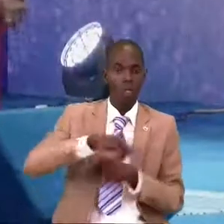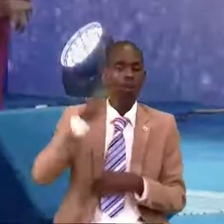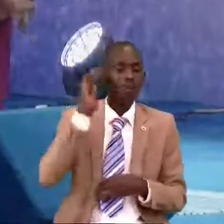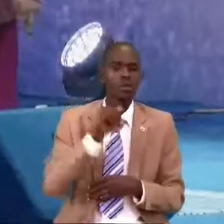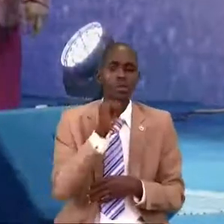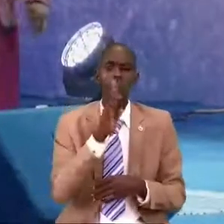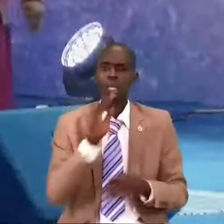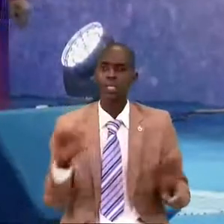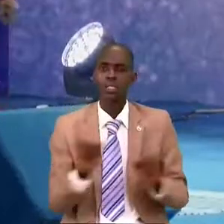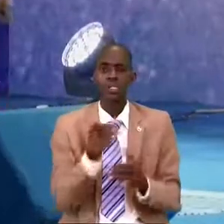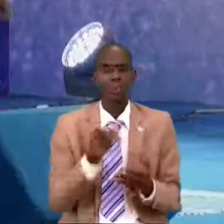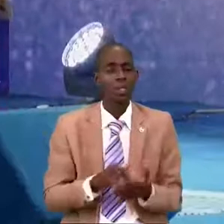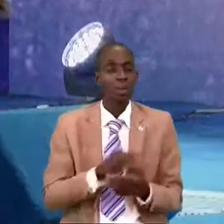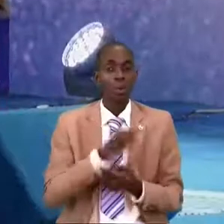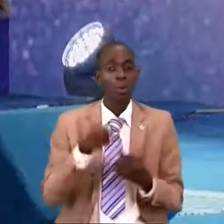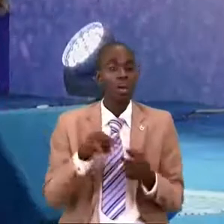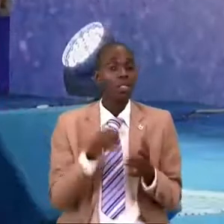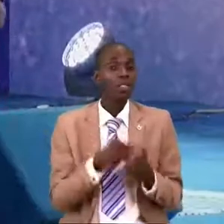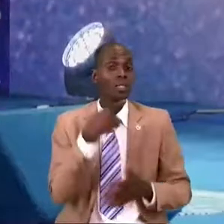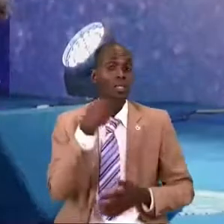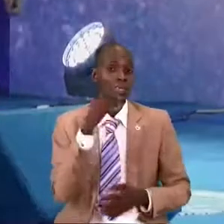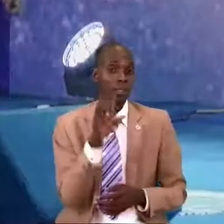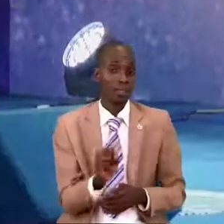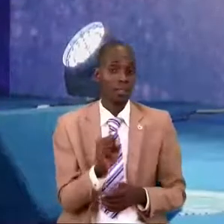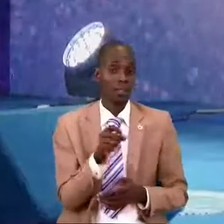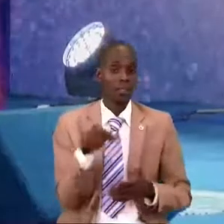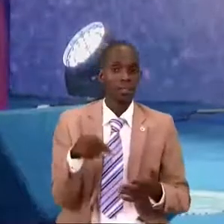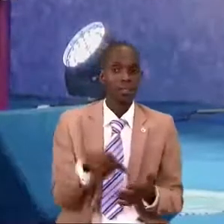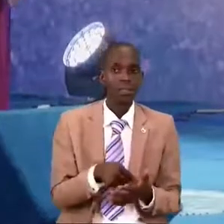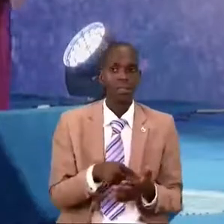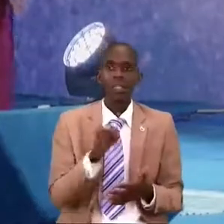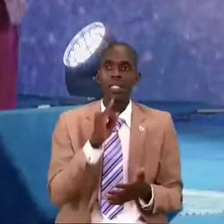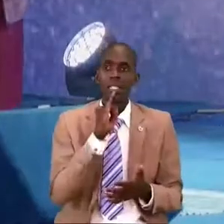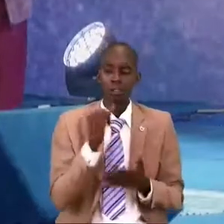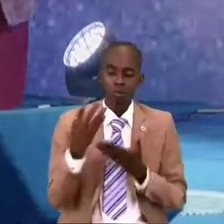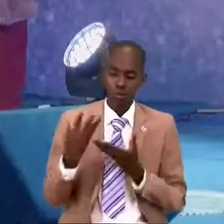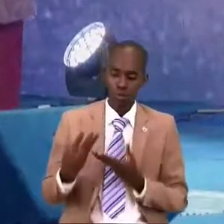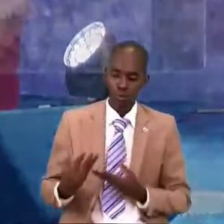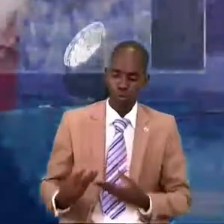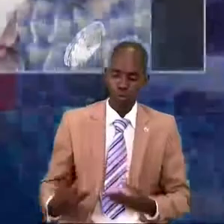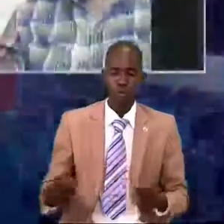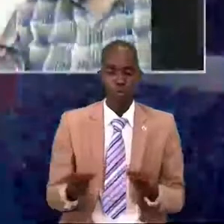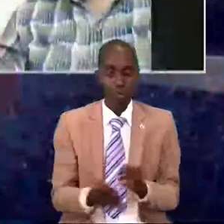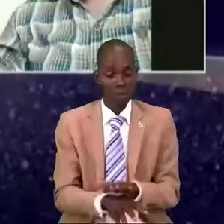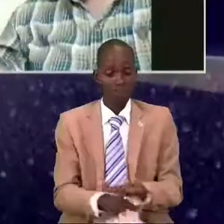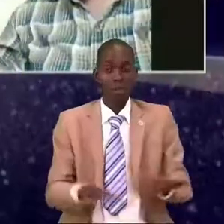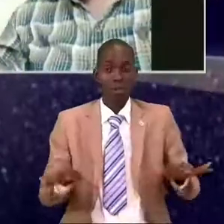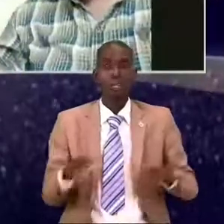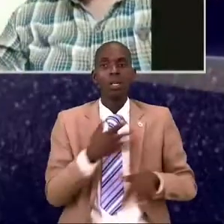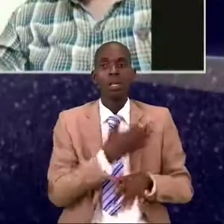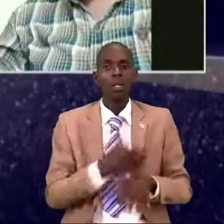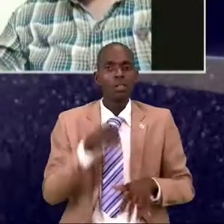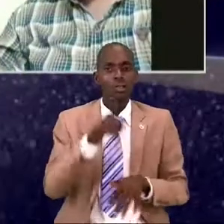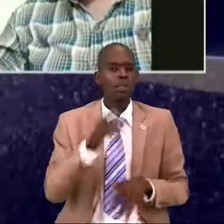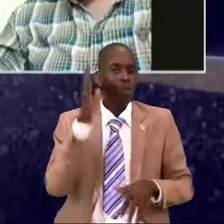voici le lieu de solution, tu ne quitteras pas tel que tu es venu. Ce que nous voulons dire, c'est quoi?